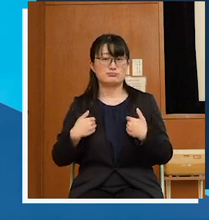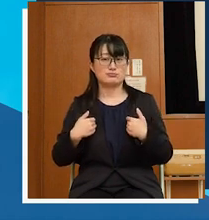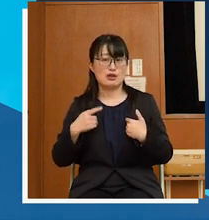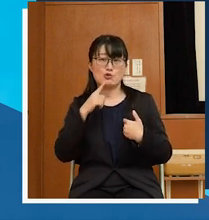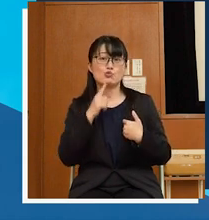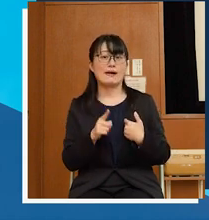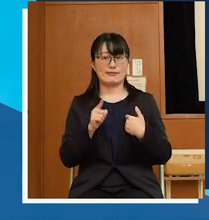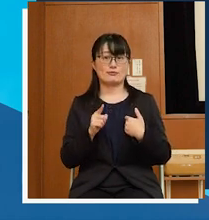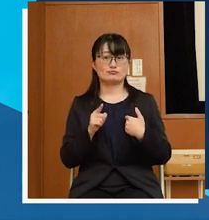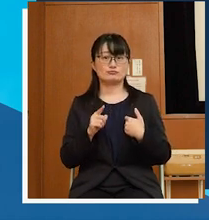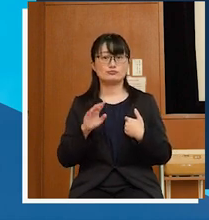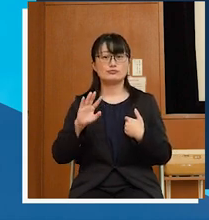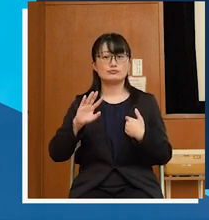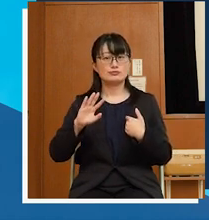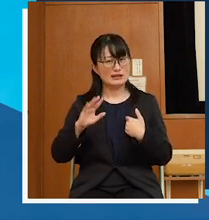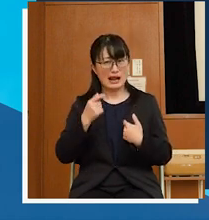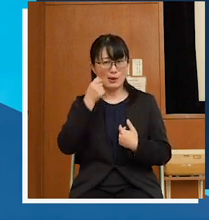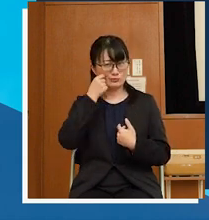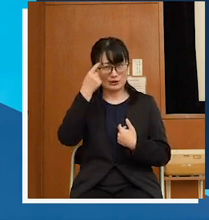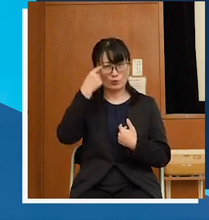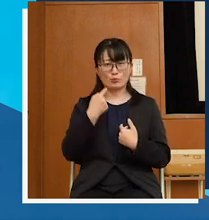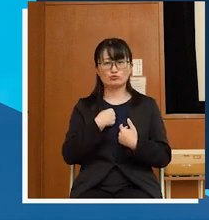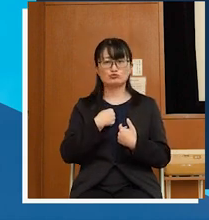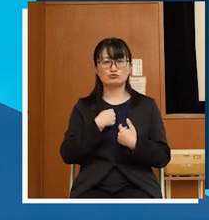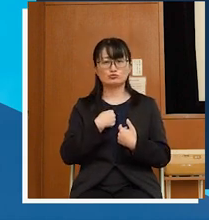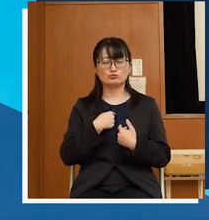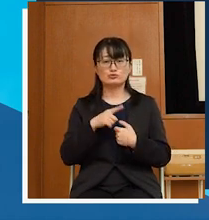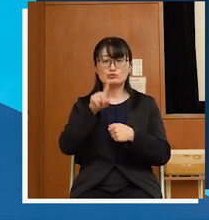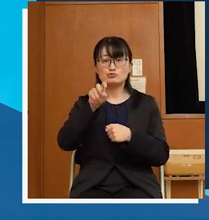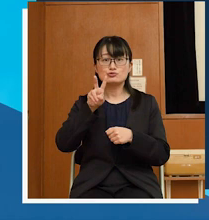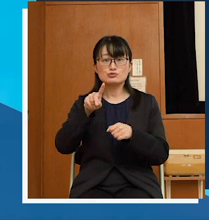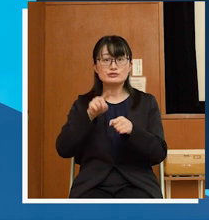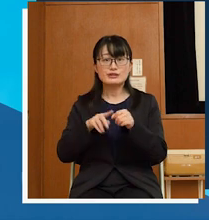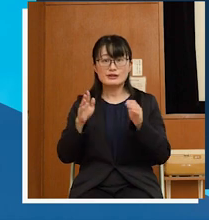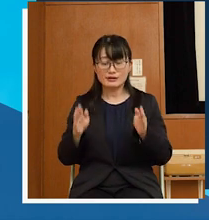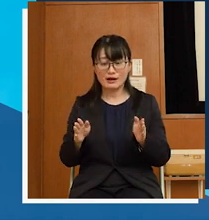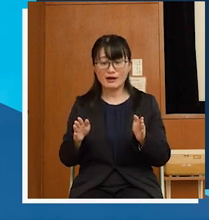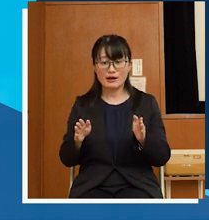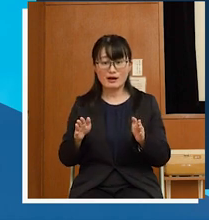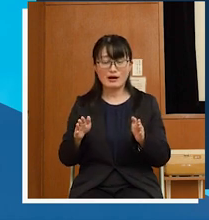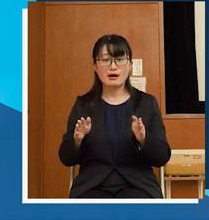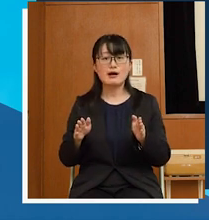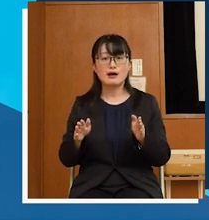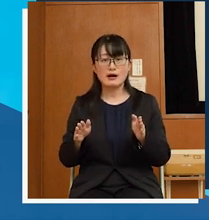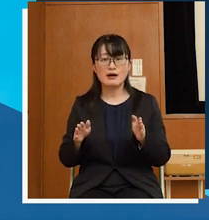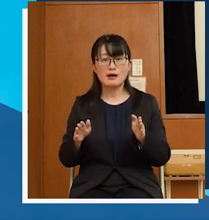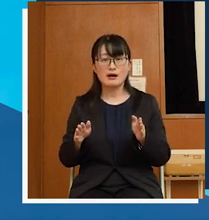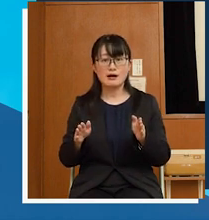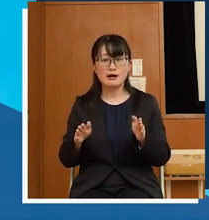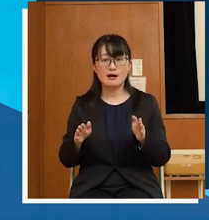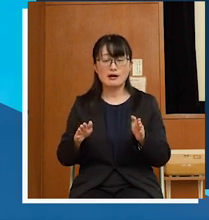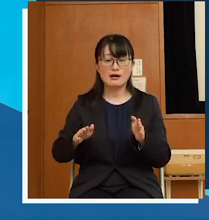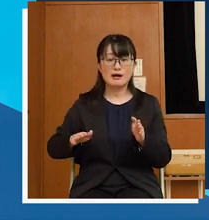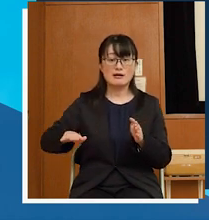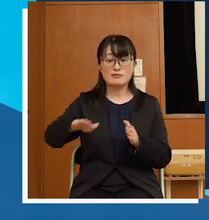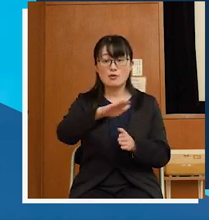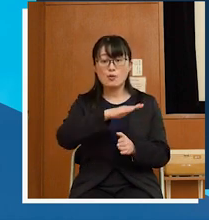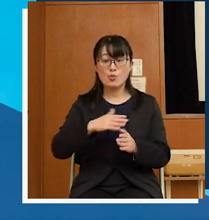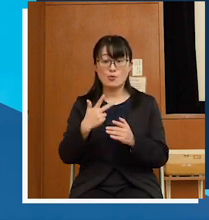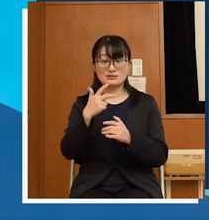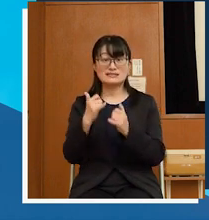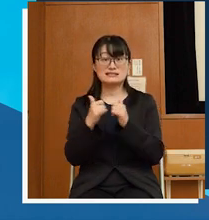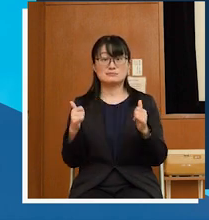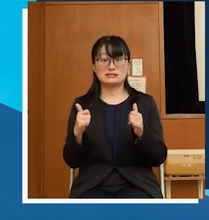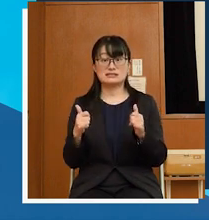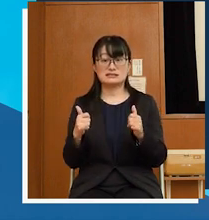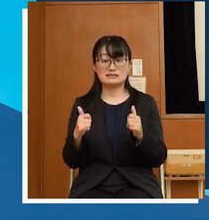12年我々県民や辺のこえ不基地がある義湾市民は12年基地が固定化され